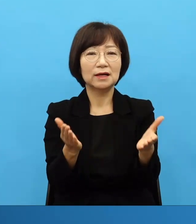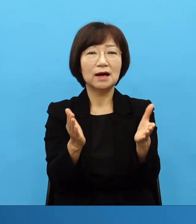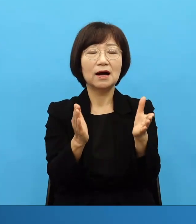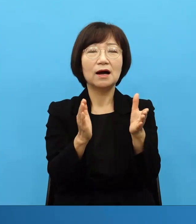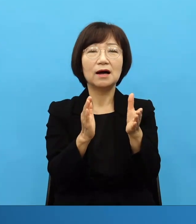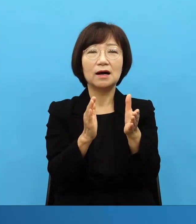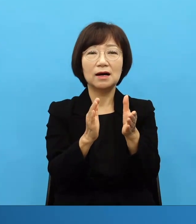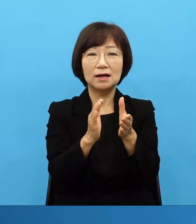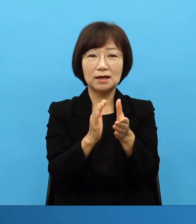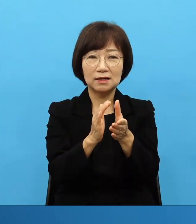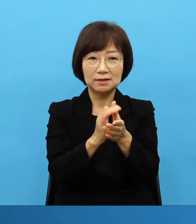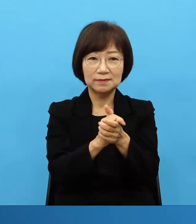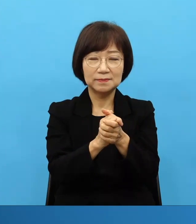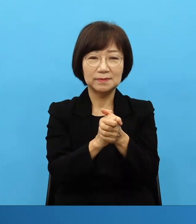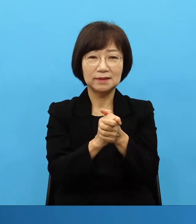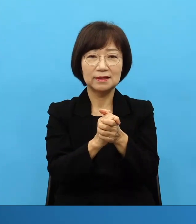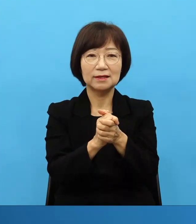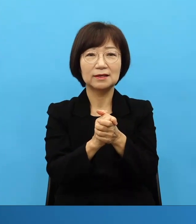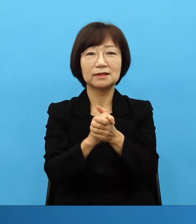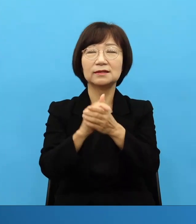할렐루야 아멘.